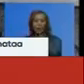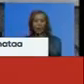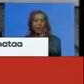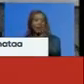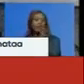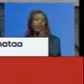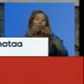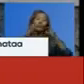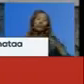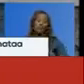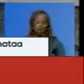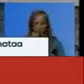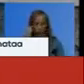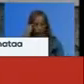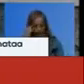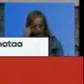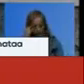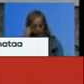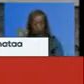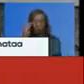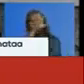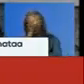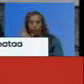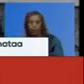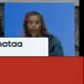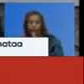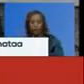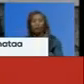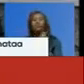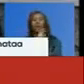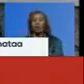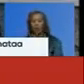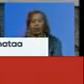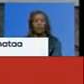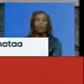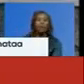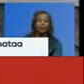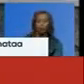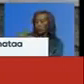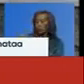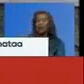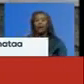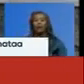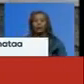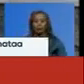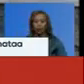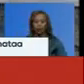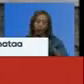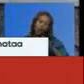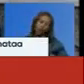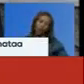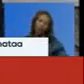ሊጠብቅ ይችላል ብለው በማሰብ ለአህጉራችን ምሳሌ በሆነ መልኩ ስልጣናቸውን